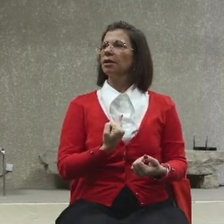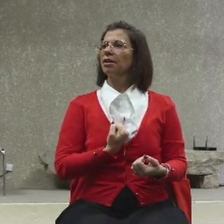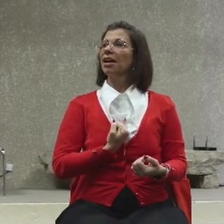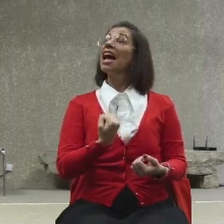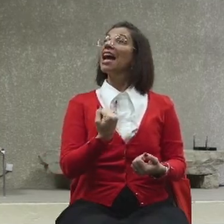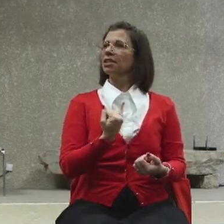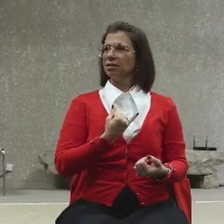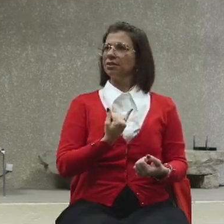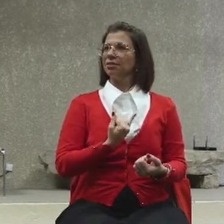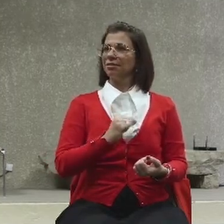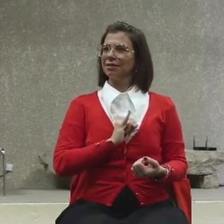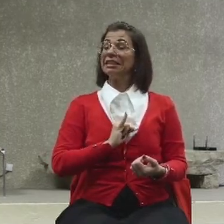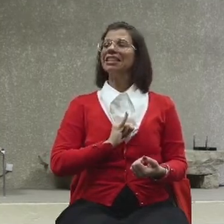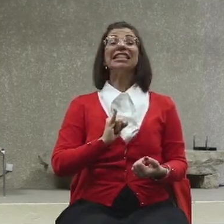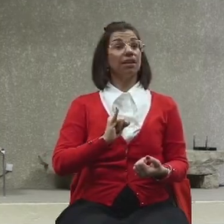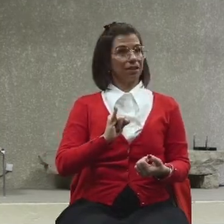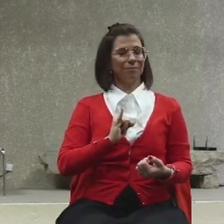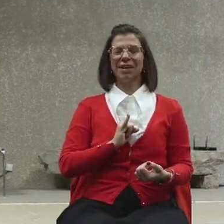chose, mais